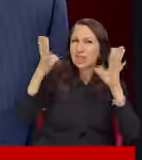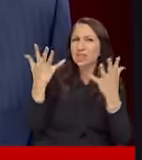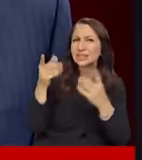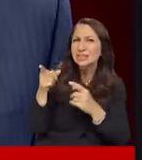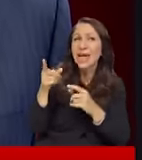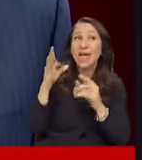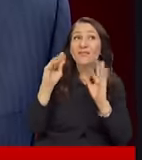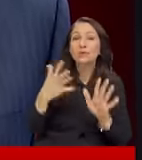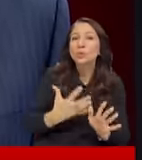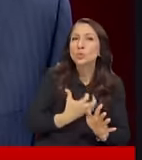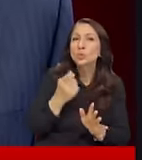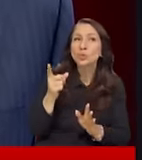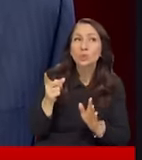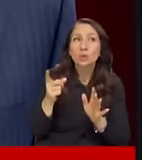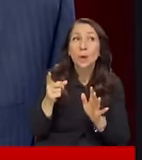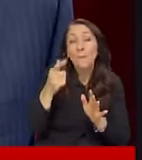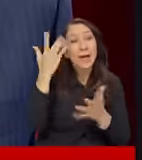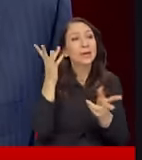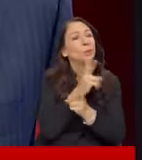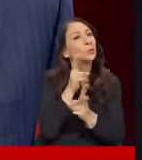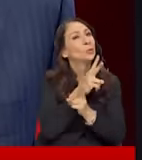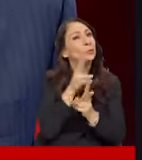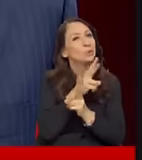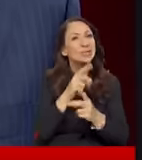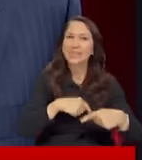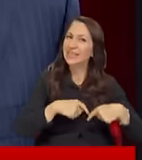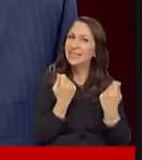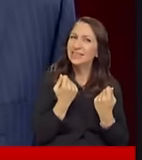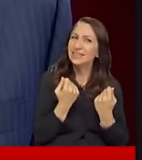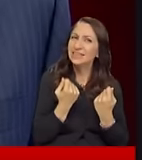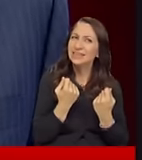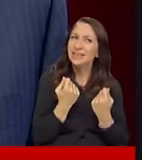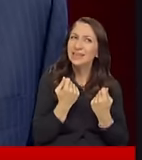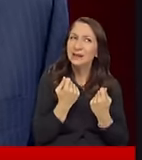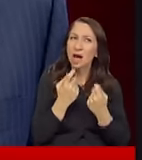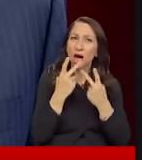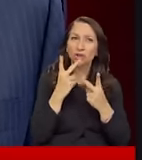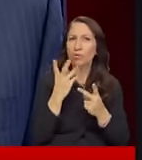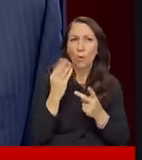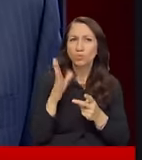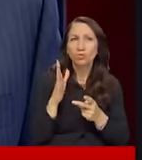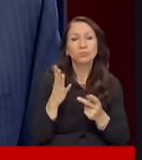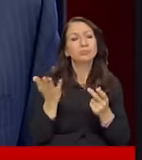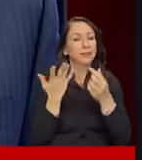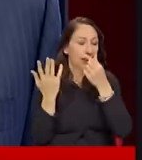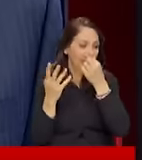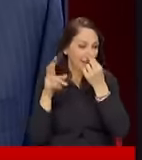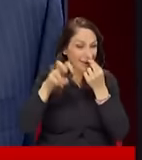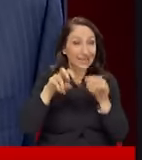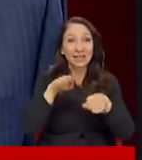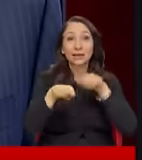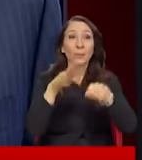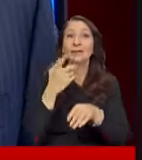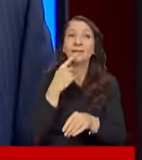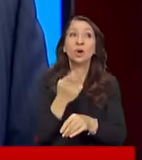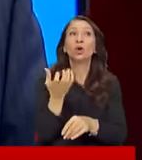şaşırdığınız, en çok üzüldüğünüz, belki güldüğünüz, kırıldığınız çıkışta, açıklamalarda olmuştur. Mesela 8 adıma ne